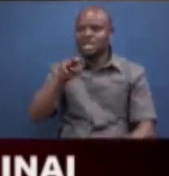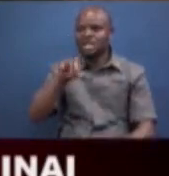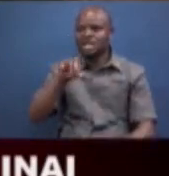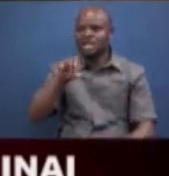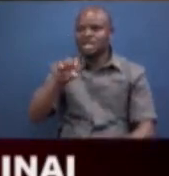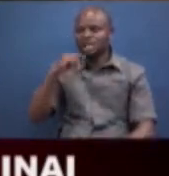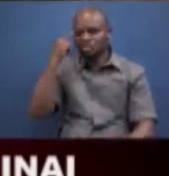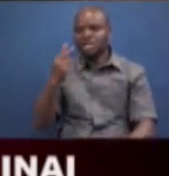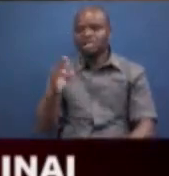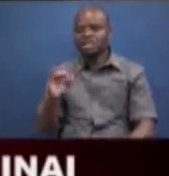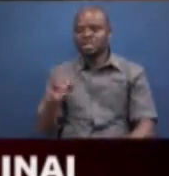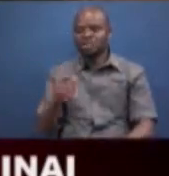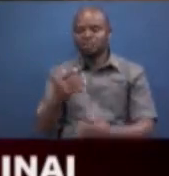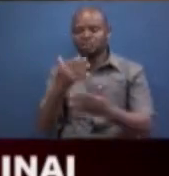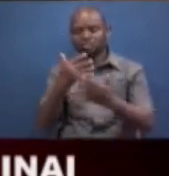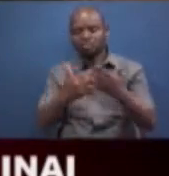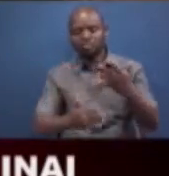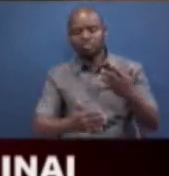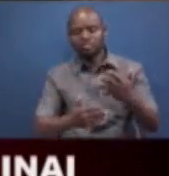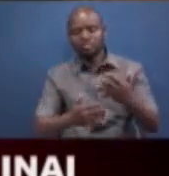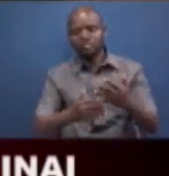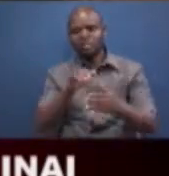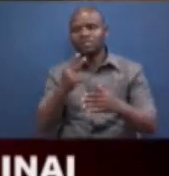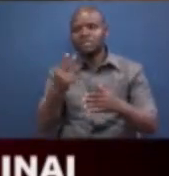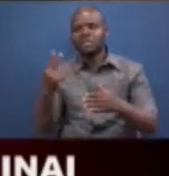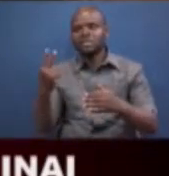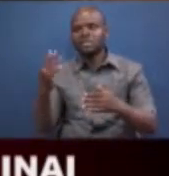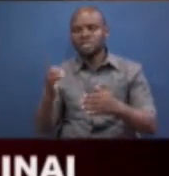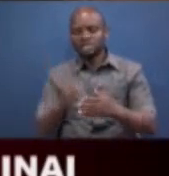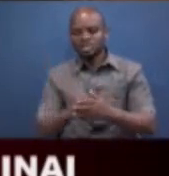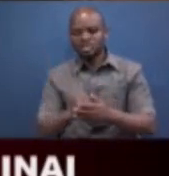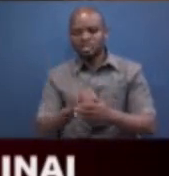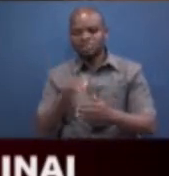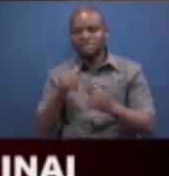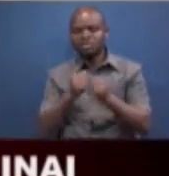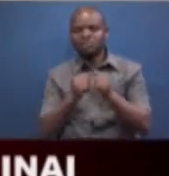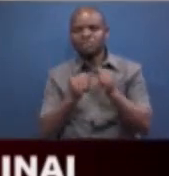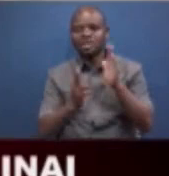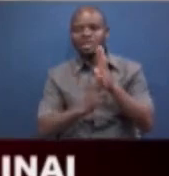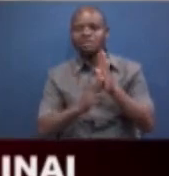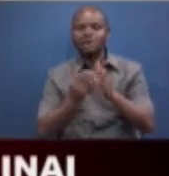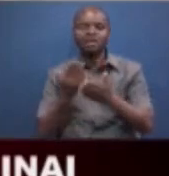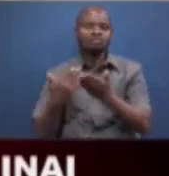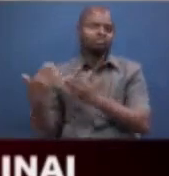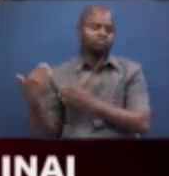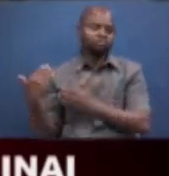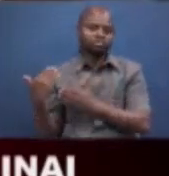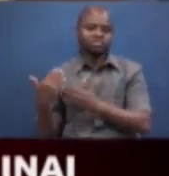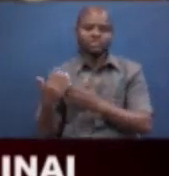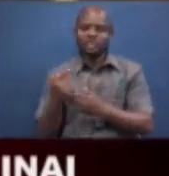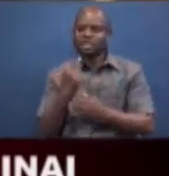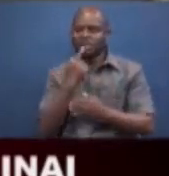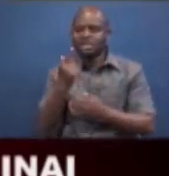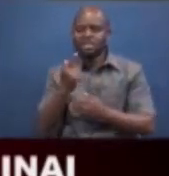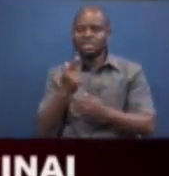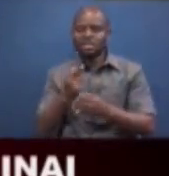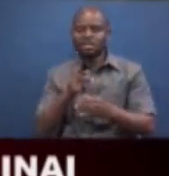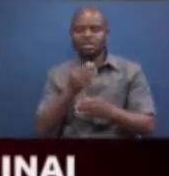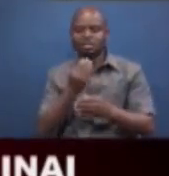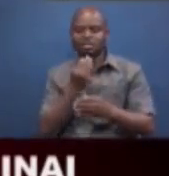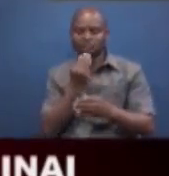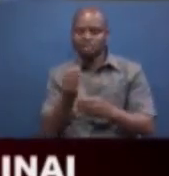20 kilichoorodheshwa Machi 8 mwaka 2020 miezi 17 iliyopita, kinachoagiza